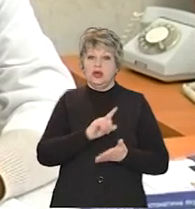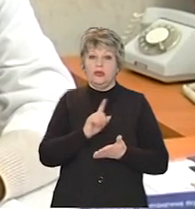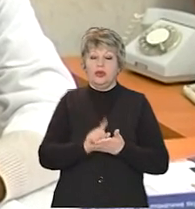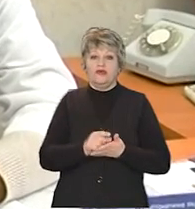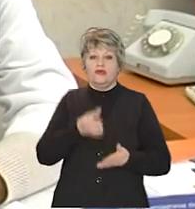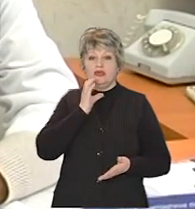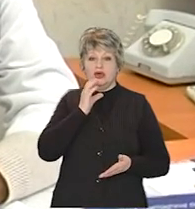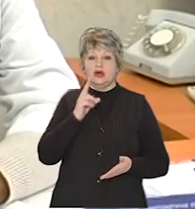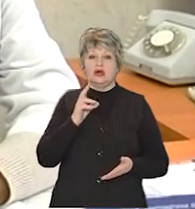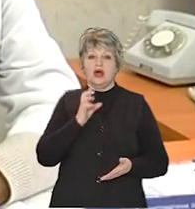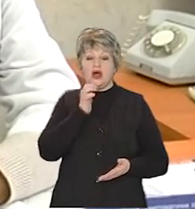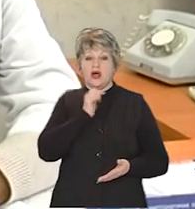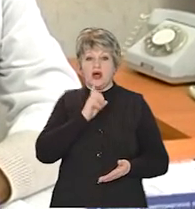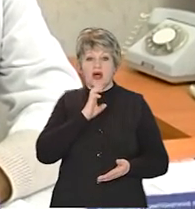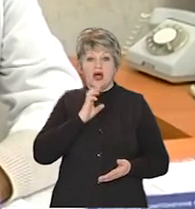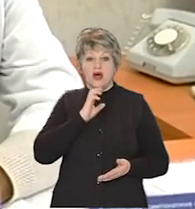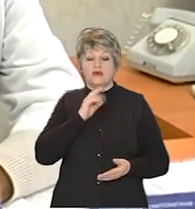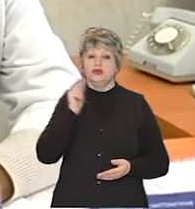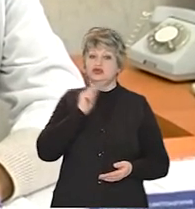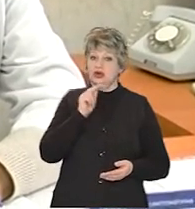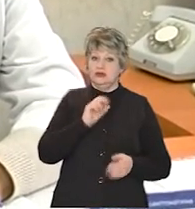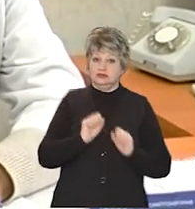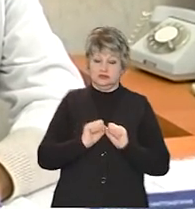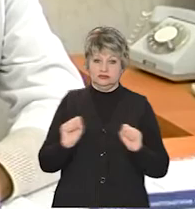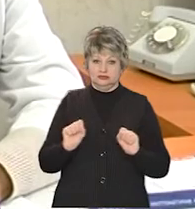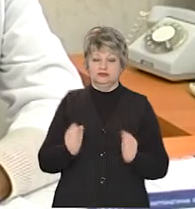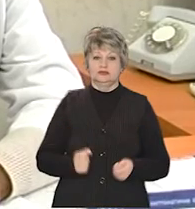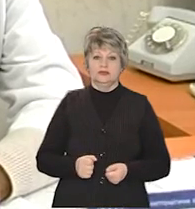повинен вживати каву, а також міцний чай.